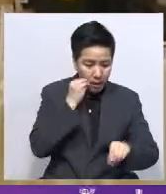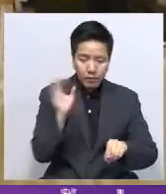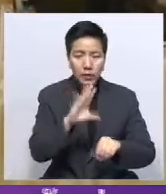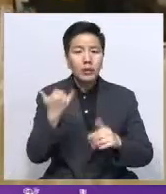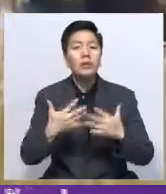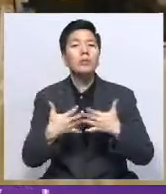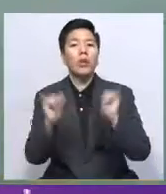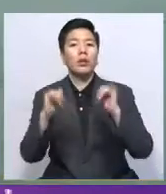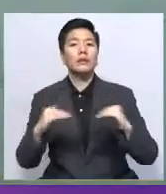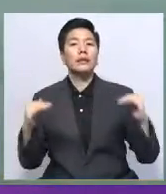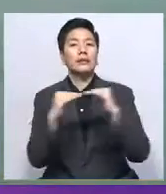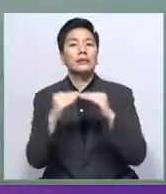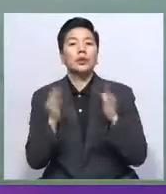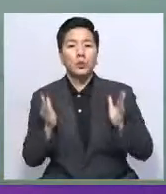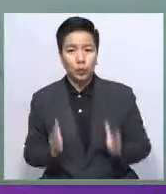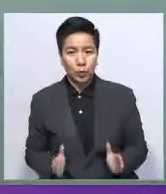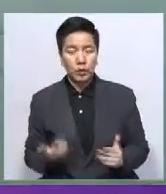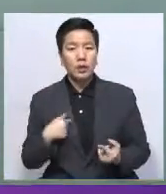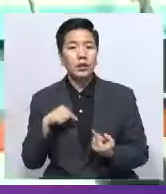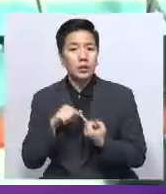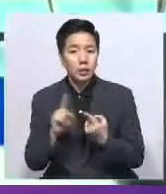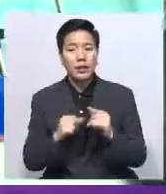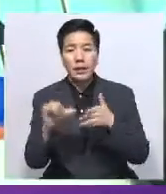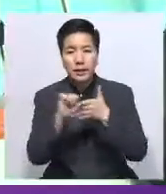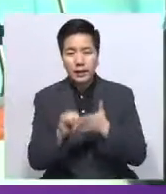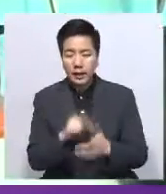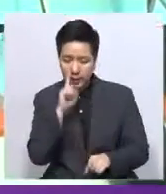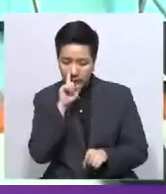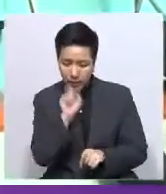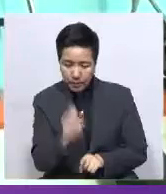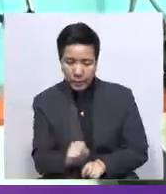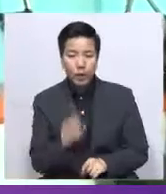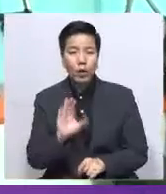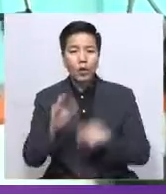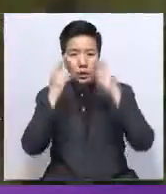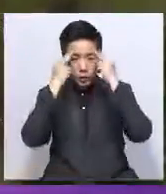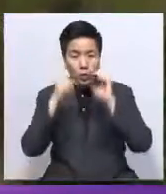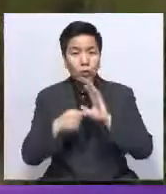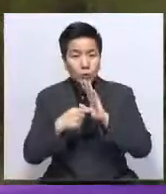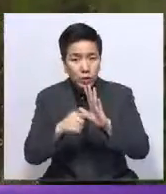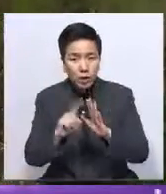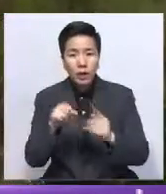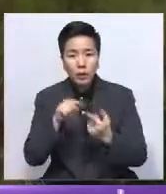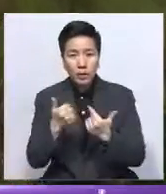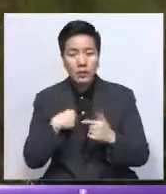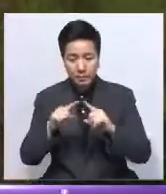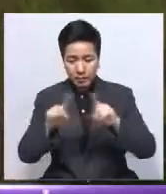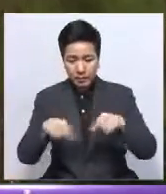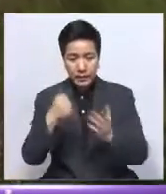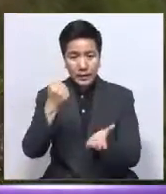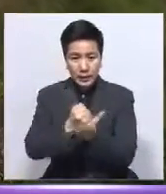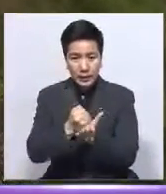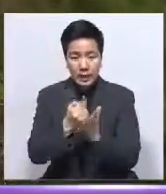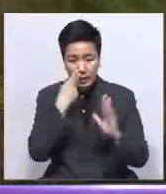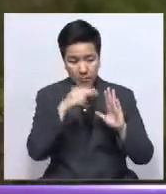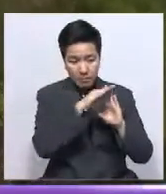คล้องกับหลักสิทธิมนุษยชนพร้อมยังปรับแก้ตามข้อสังเกตของนายกรัฐมนตรีอาทิการให้มีใบจ้างงาน